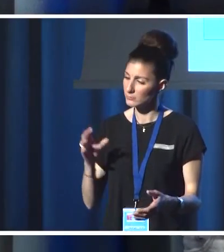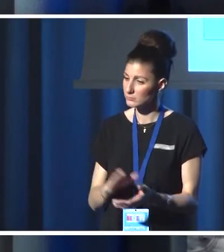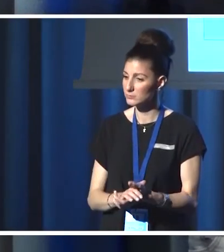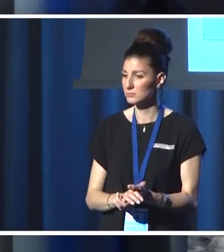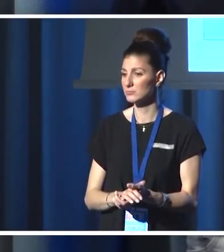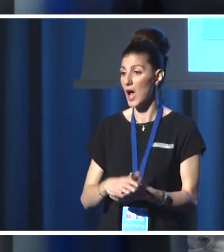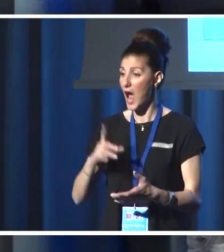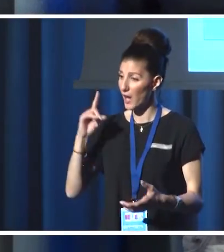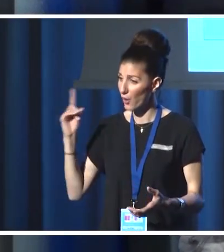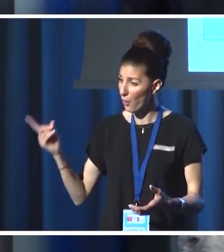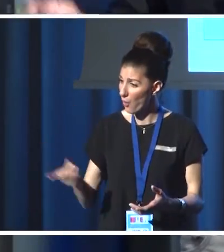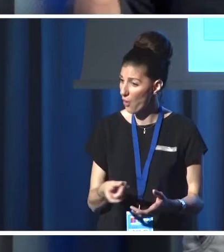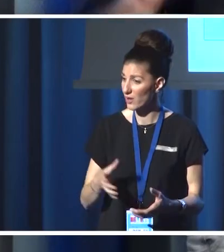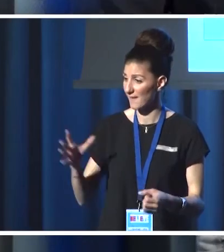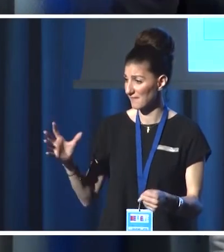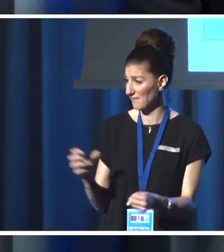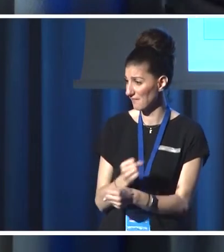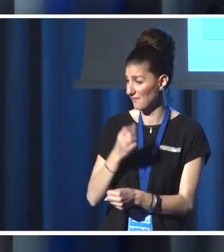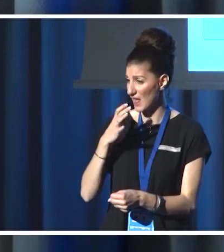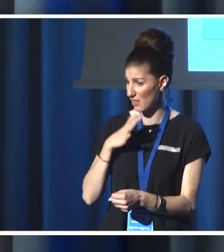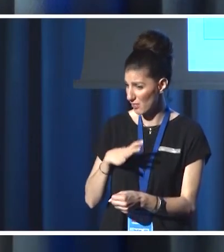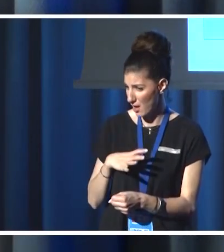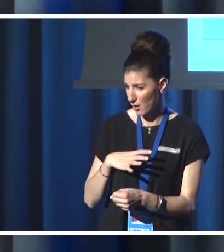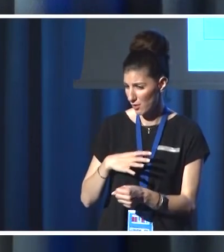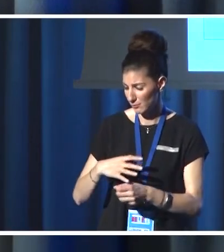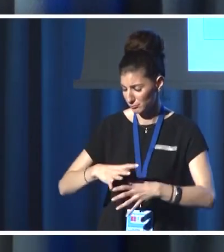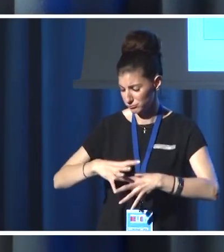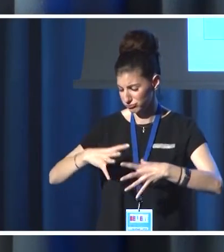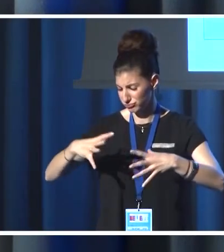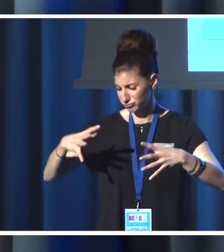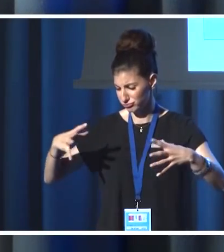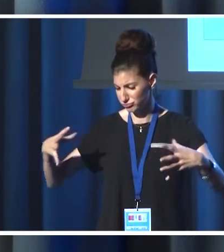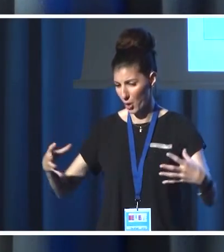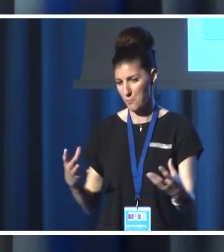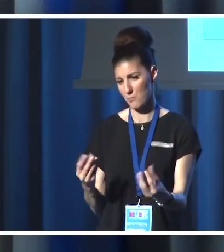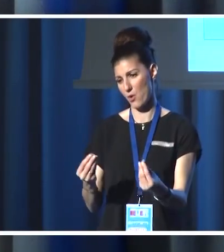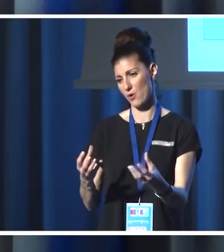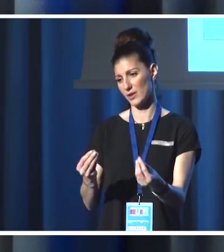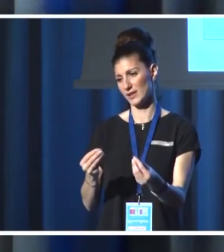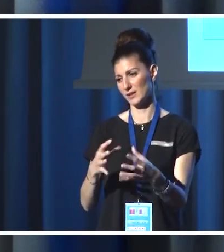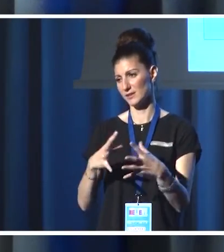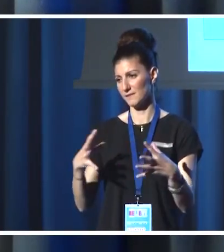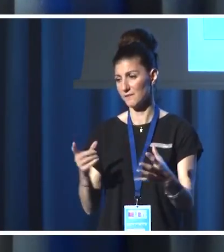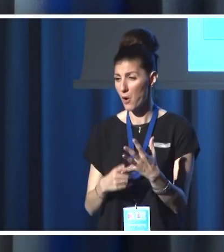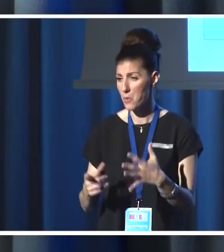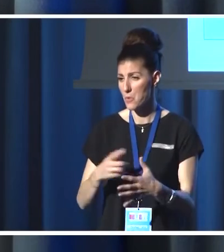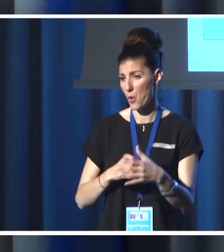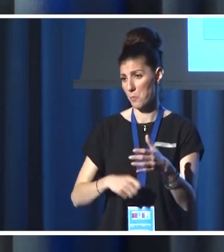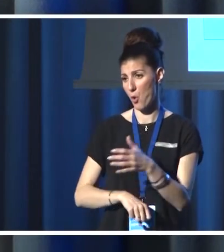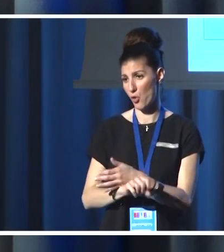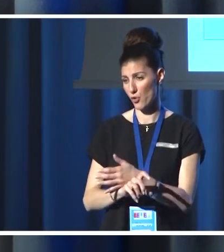τανε περισσότεροι από όσους ασχολούνται με το ποδόσφαιρο θέλω στην ουσία